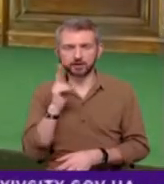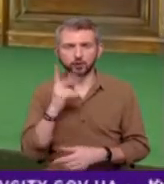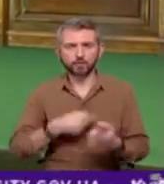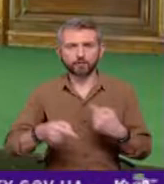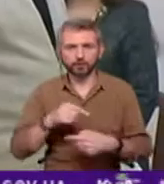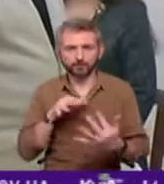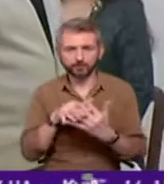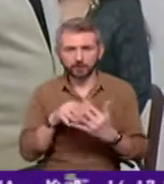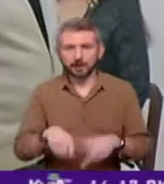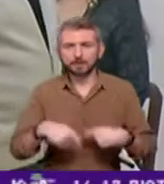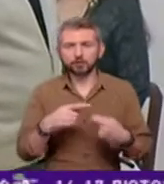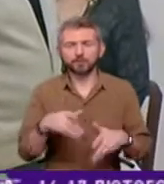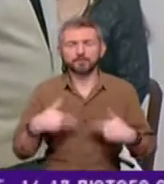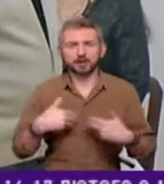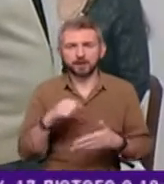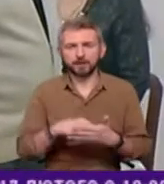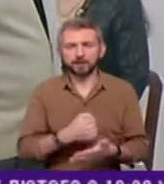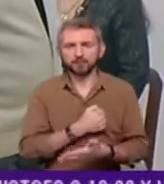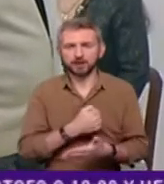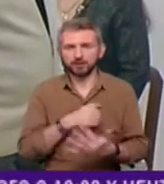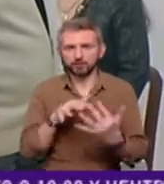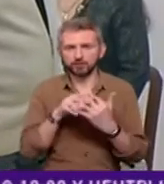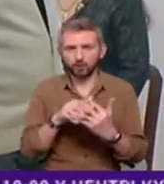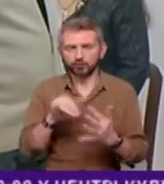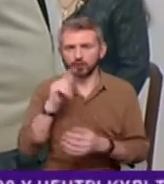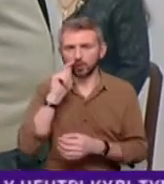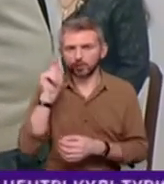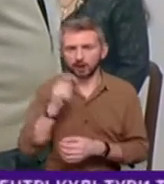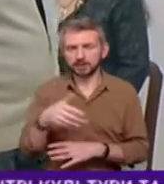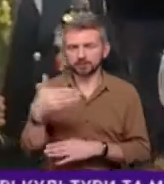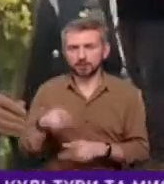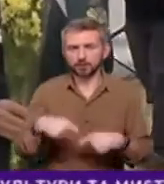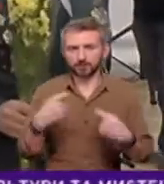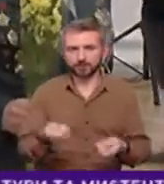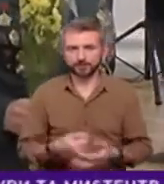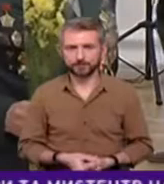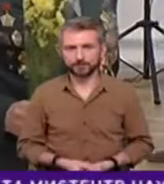передової, передали мерові вітання від бійців з фронту і український прапор.